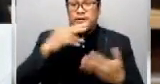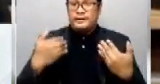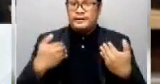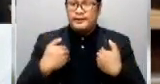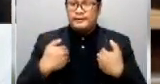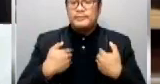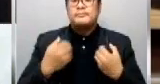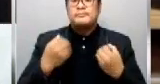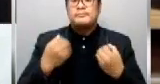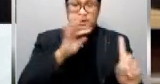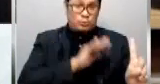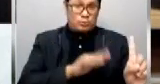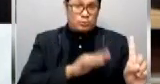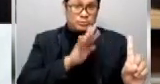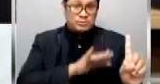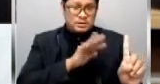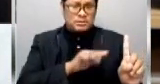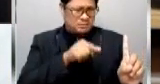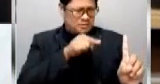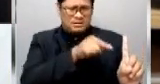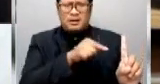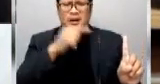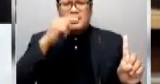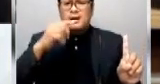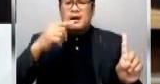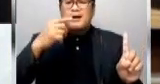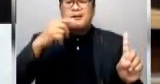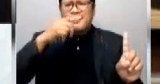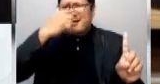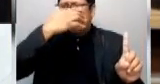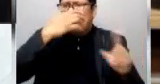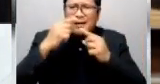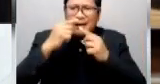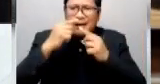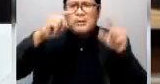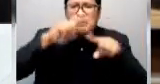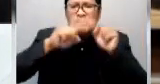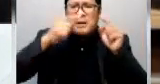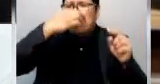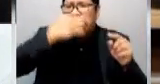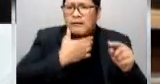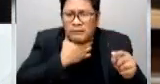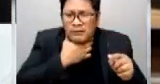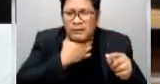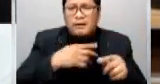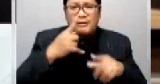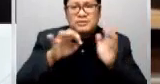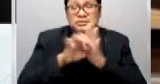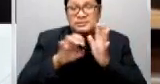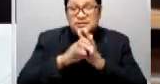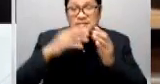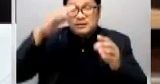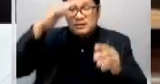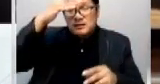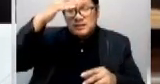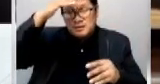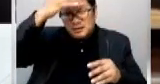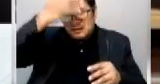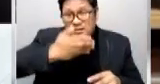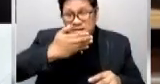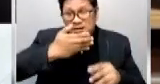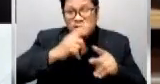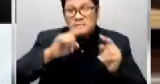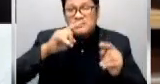ngayon mga kababayan, naka-mask pero nasa baba, naka-face shield pero nasa ulunan nila, hindi naka-cover sa mukha